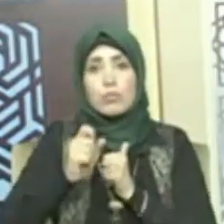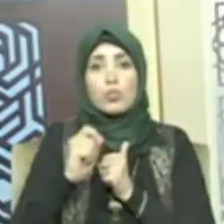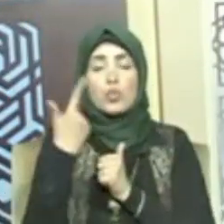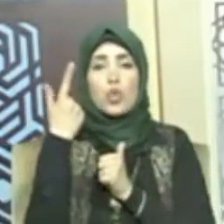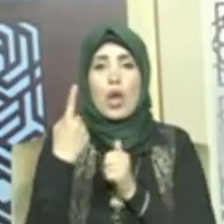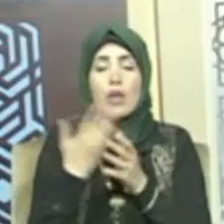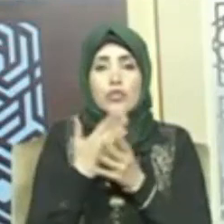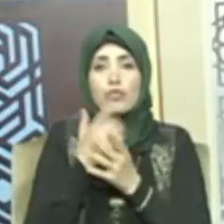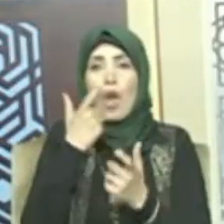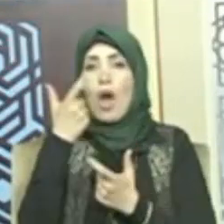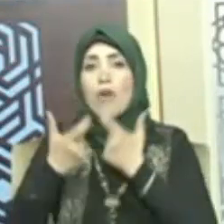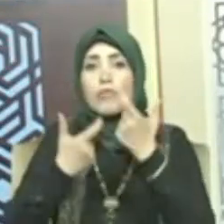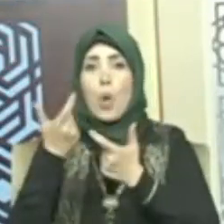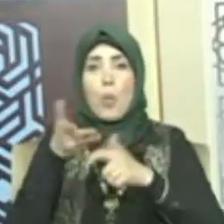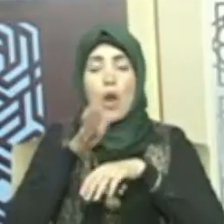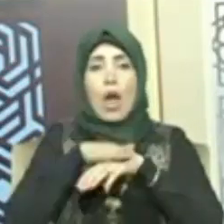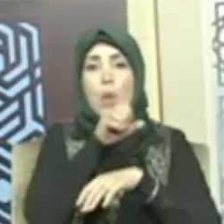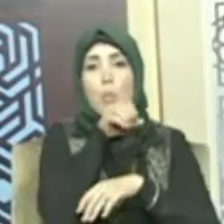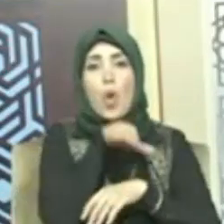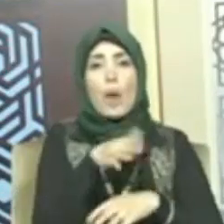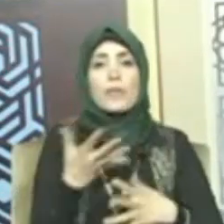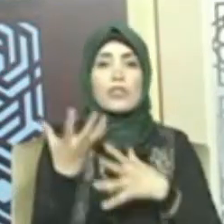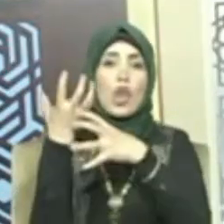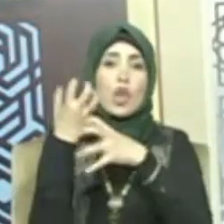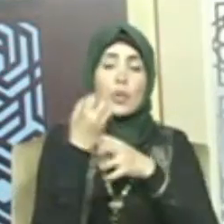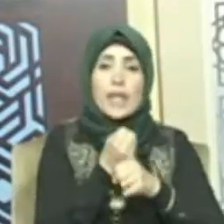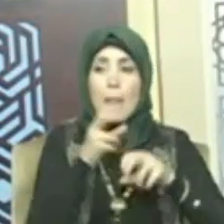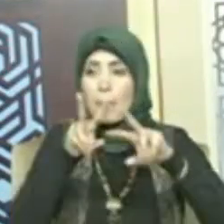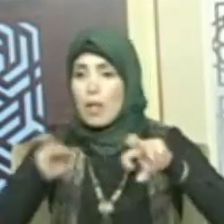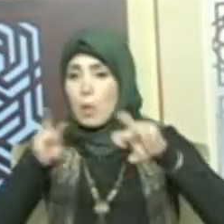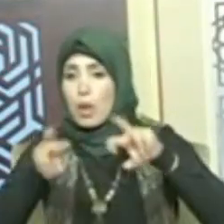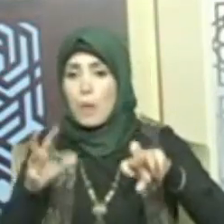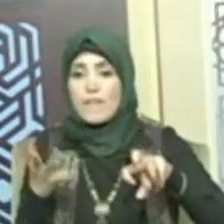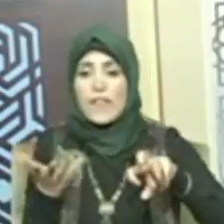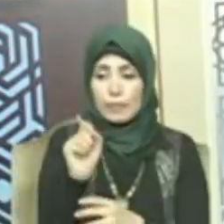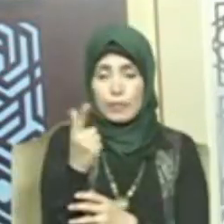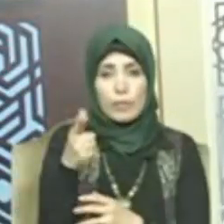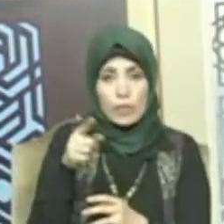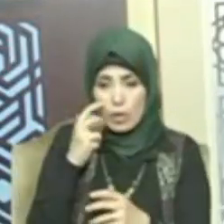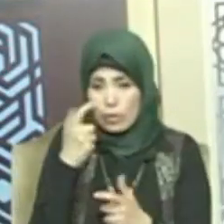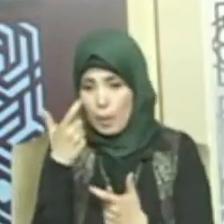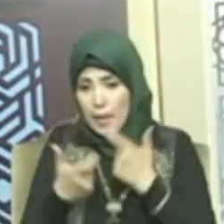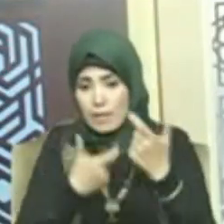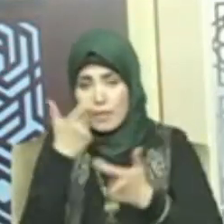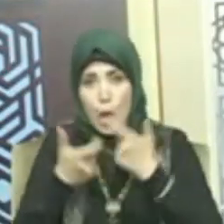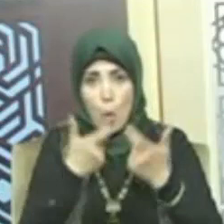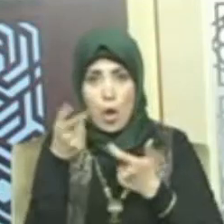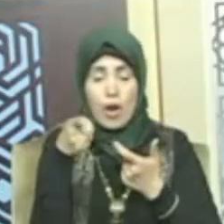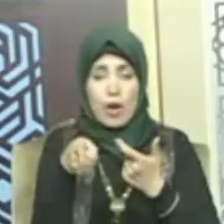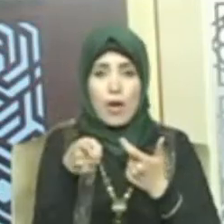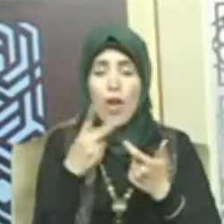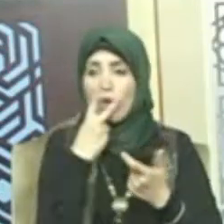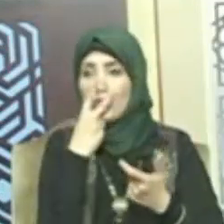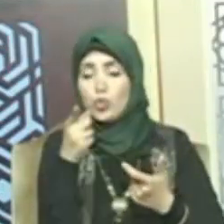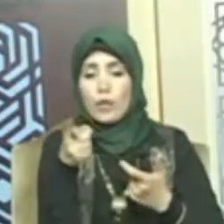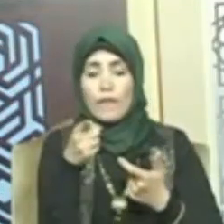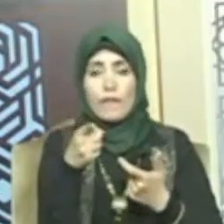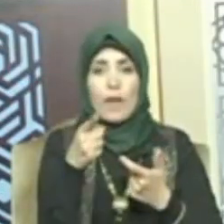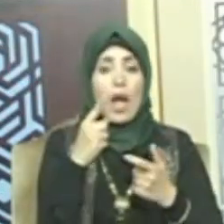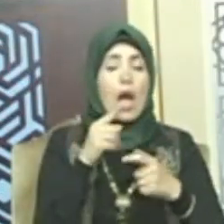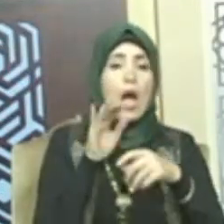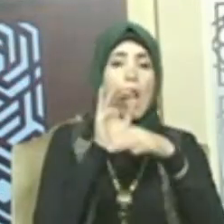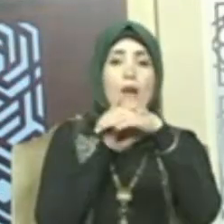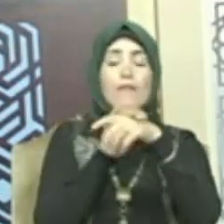الله صلى الله عليه وسلم، فأتيت حائطا لبني النجار فوجدت